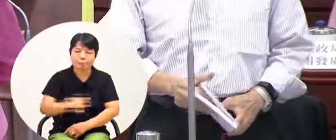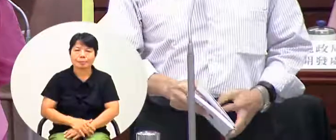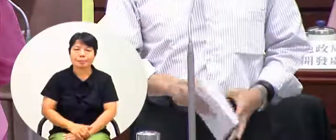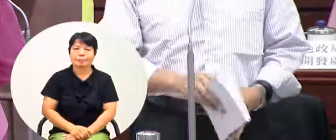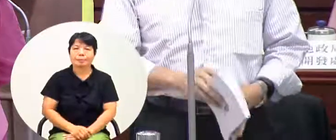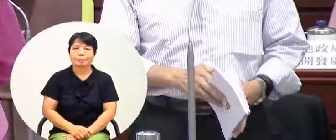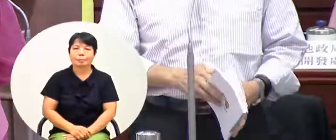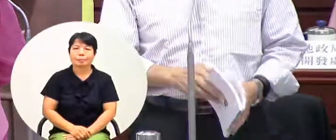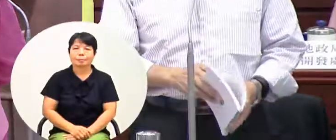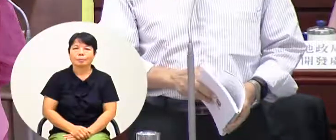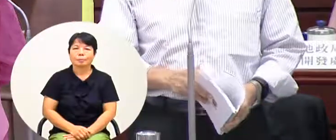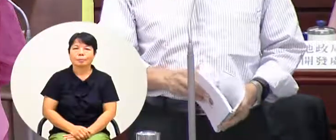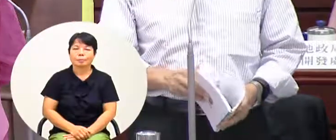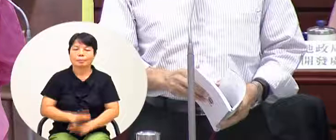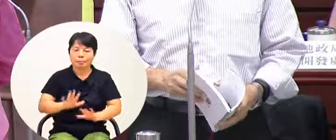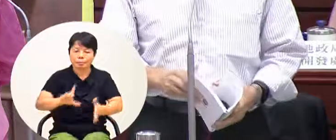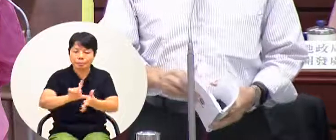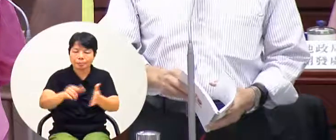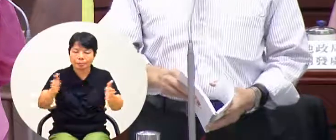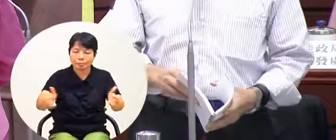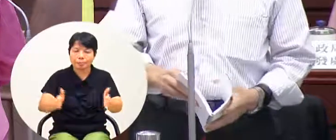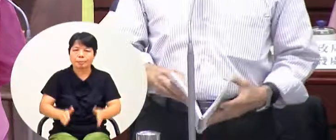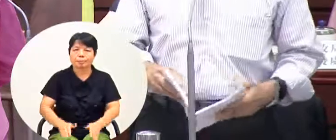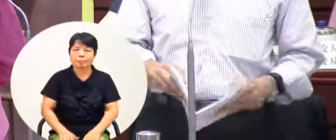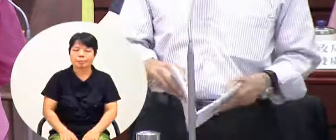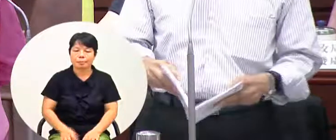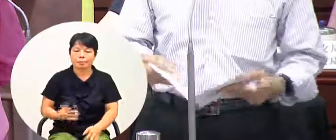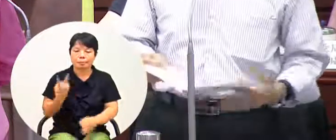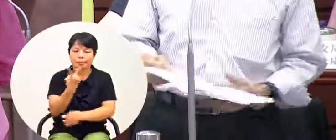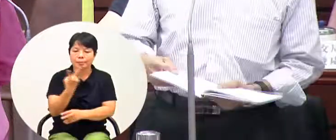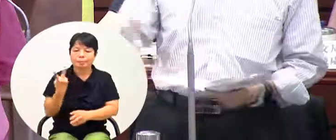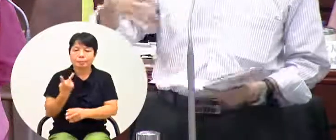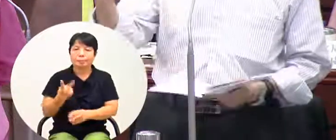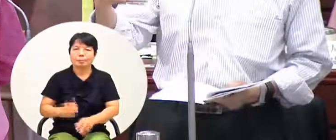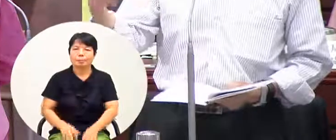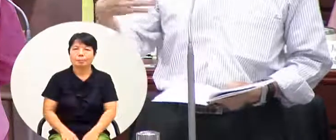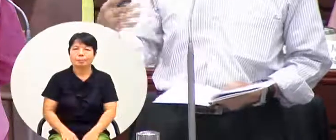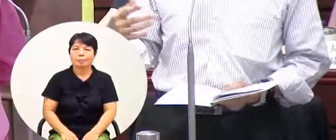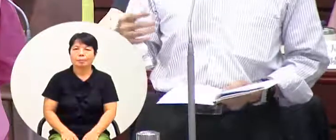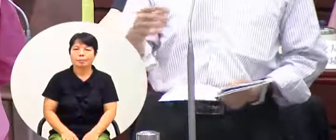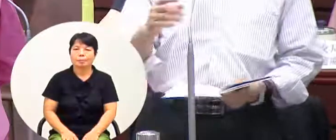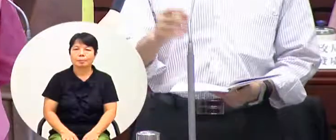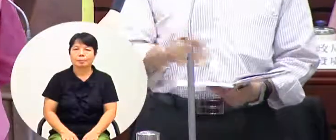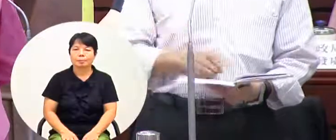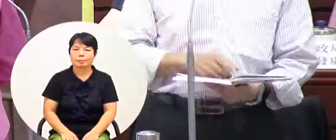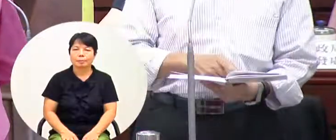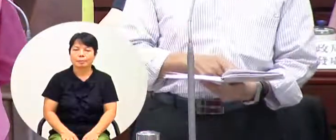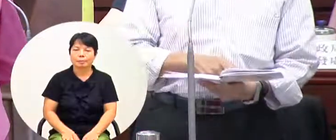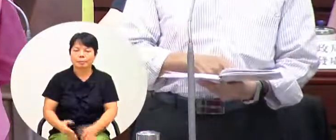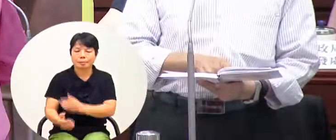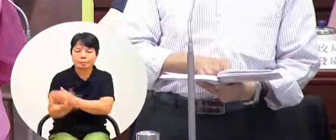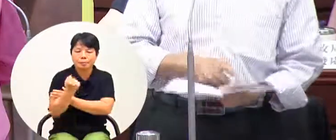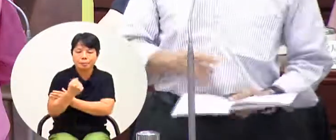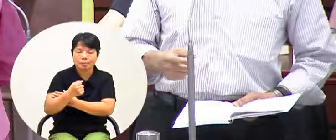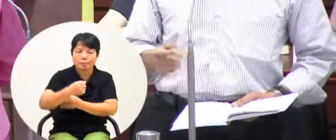底，事实上我们两个单位也都是积极在做这样的一个工作哈，比如